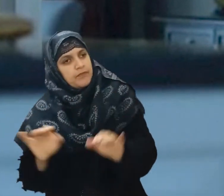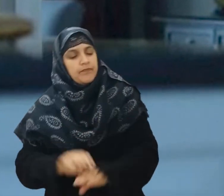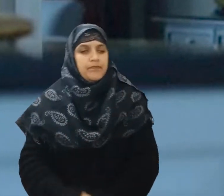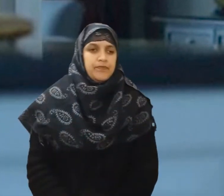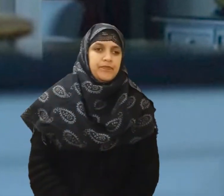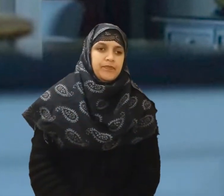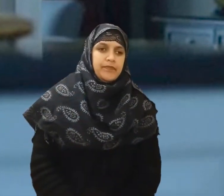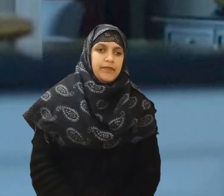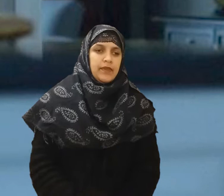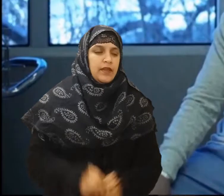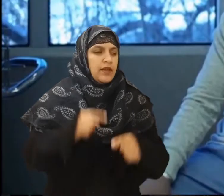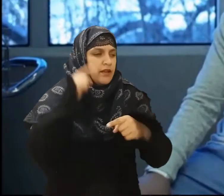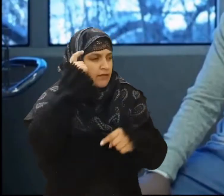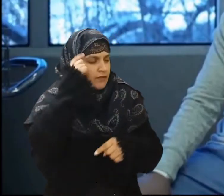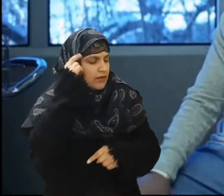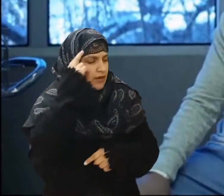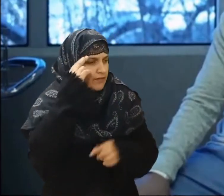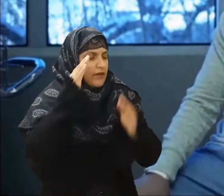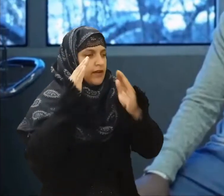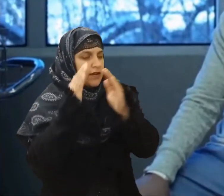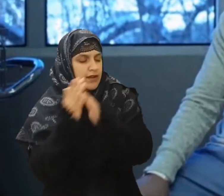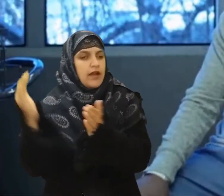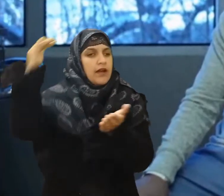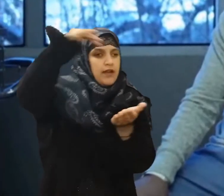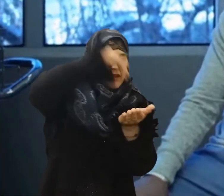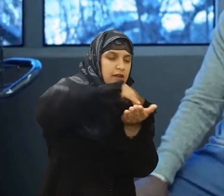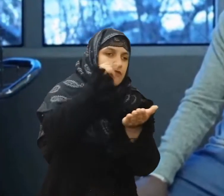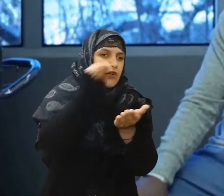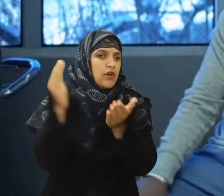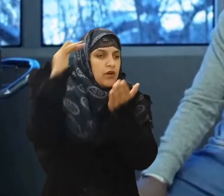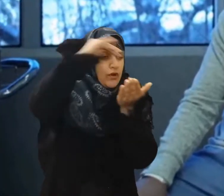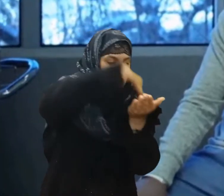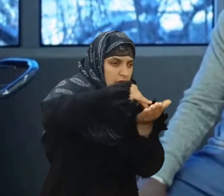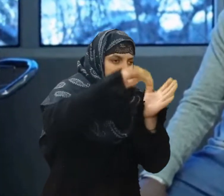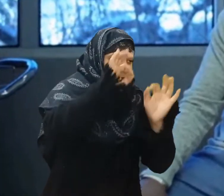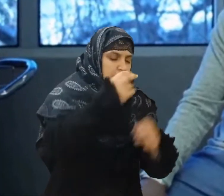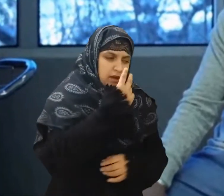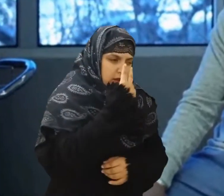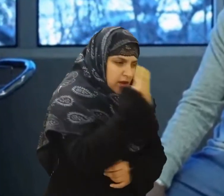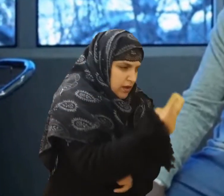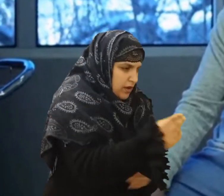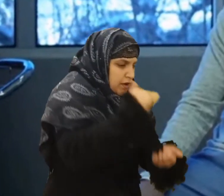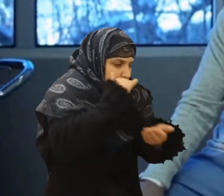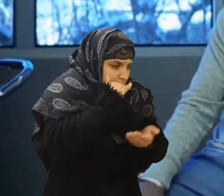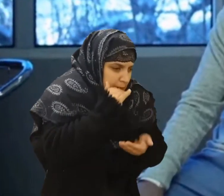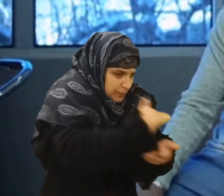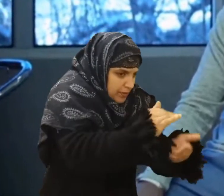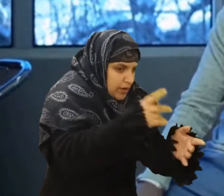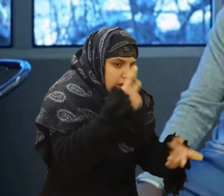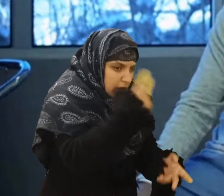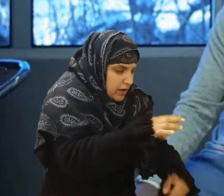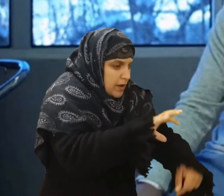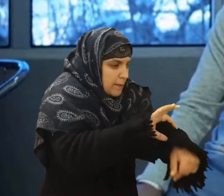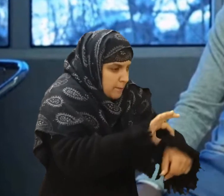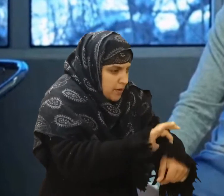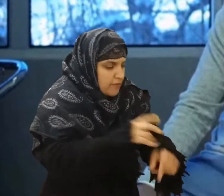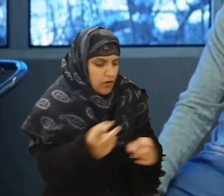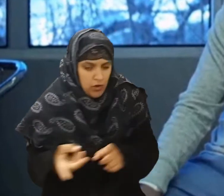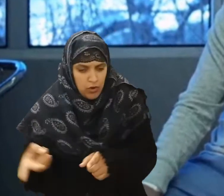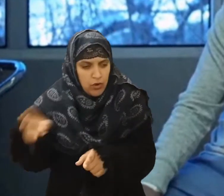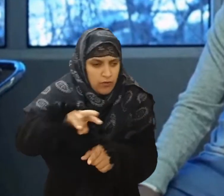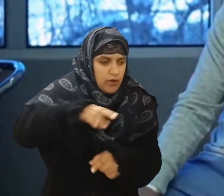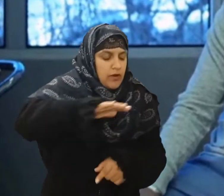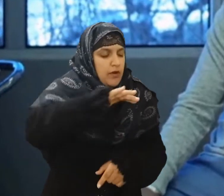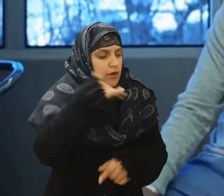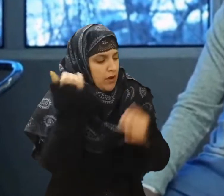قرنطینہ میں منتقل کر دیتے ہیں جہاں اس کے مختلف ٹیسٹ کیے جاتے ہیں اور اس سے اس کی بیوی کے متعلق مختلف سوالات